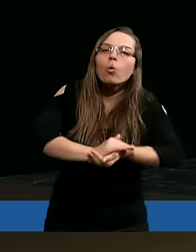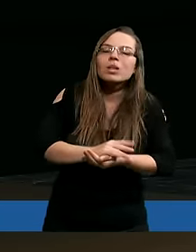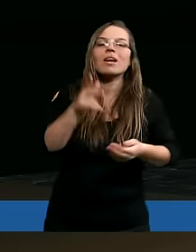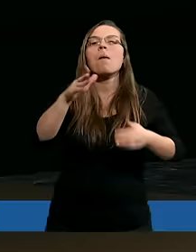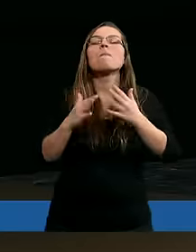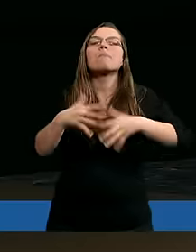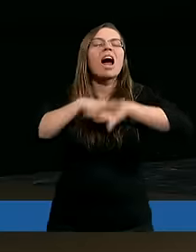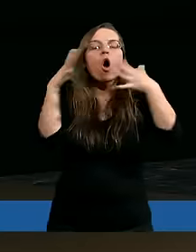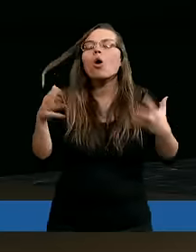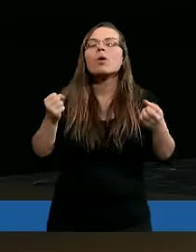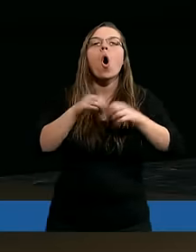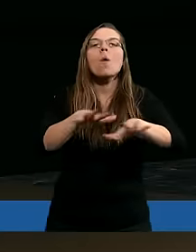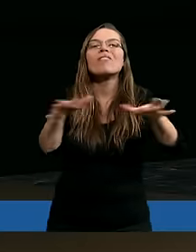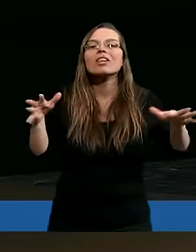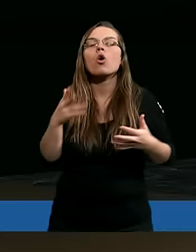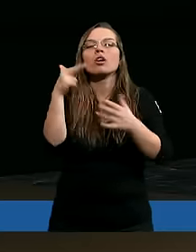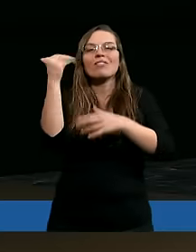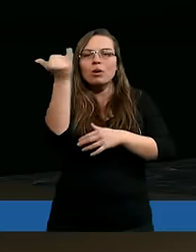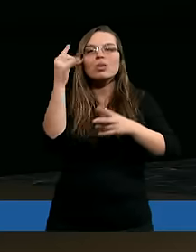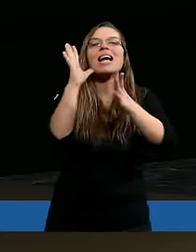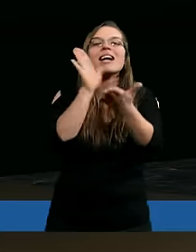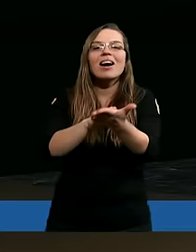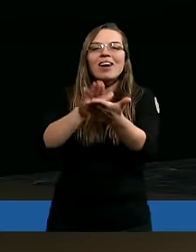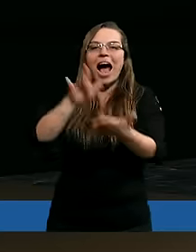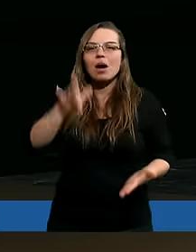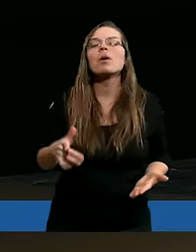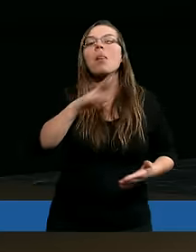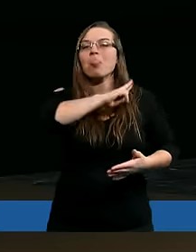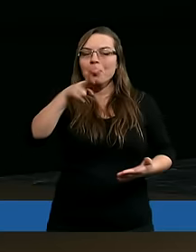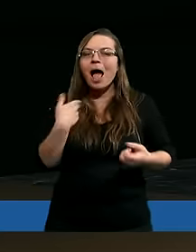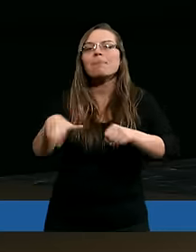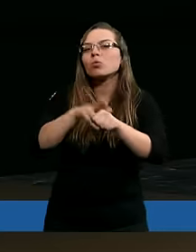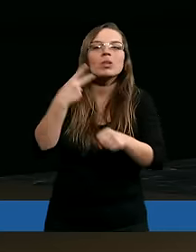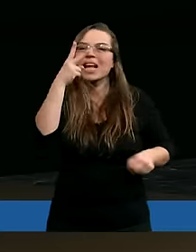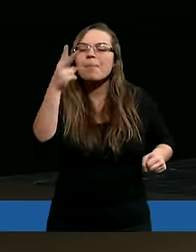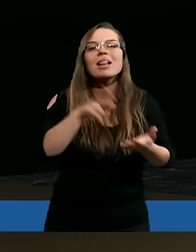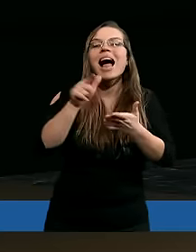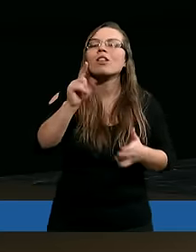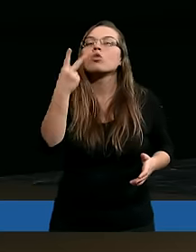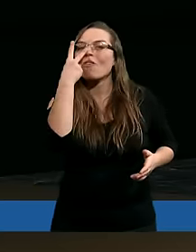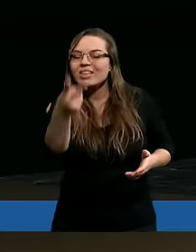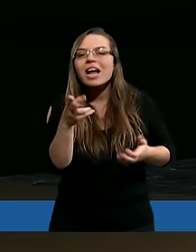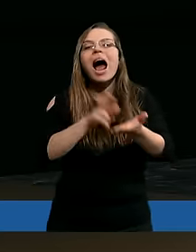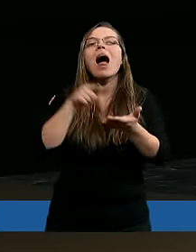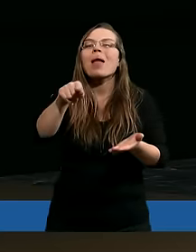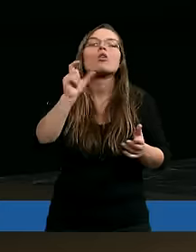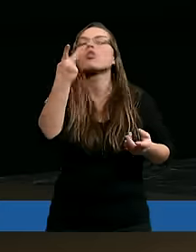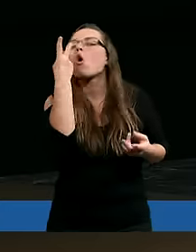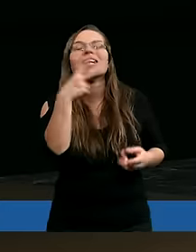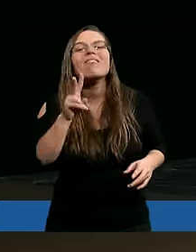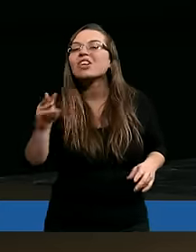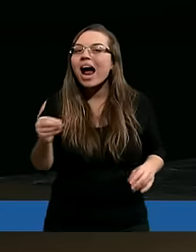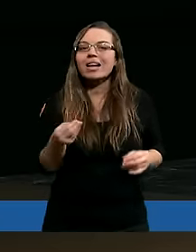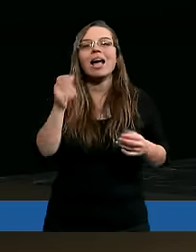nam przeogromną obfitość wiekuistej chwały. Nam, którzy nie patrzymy na to, co widzialne, ale na to, co